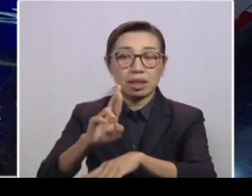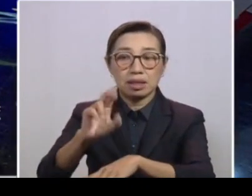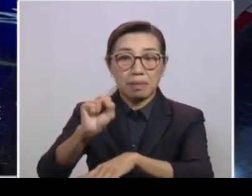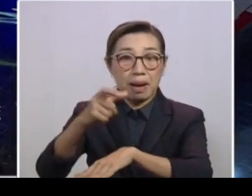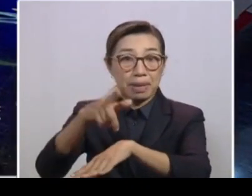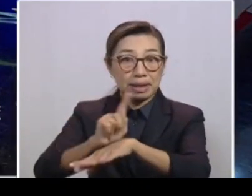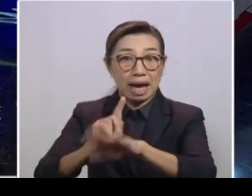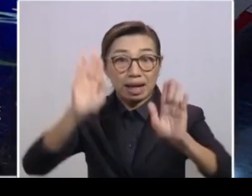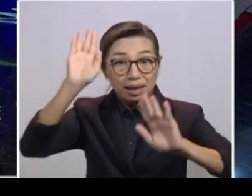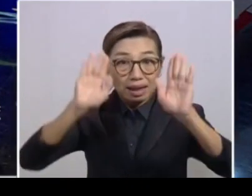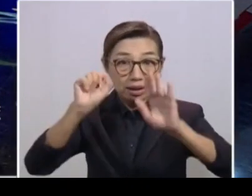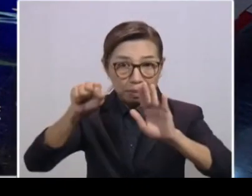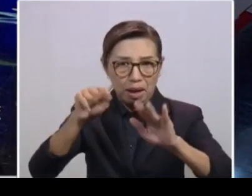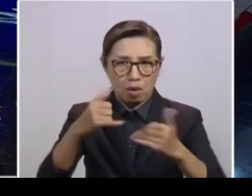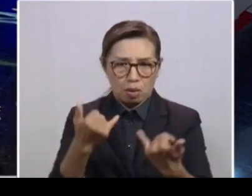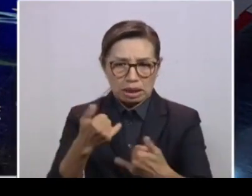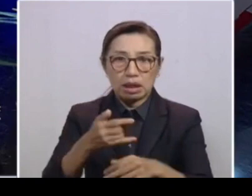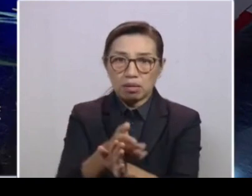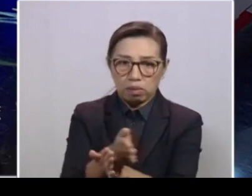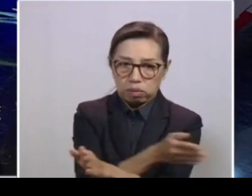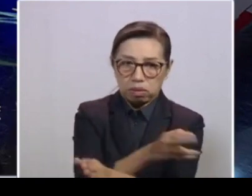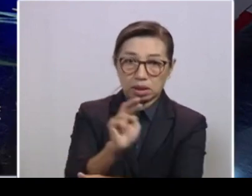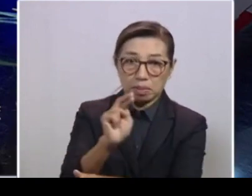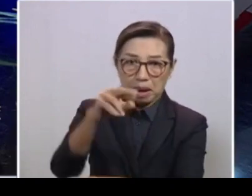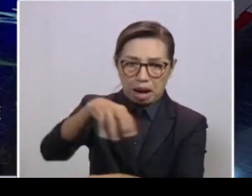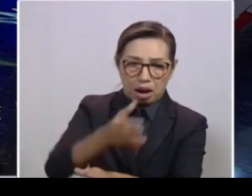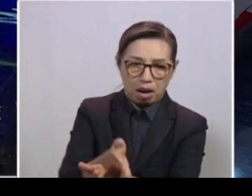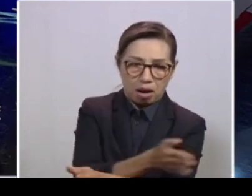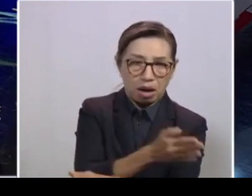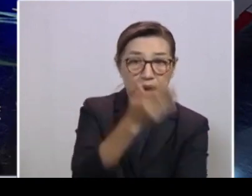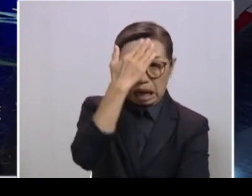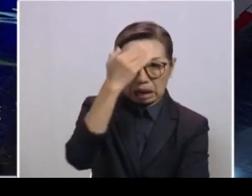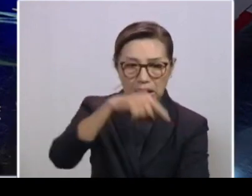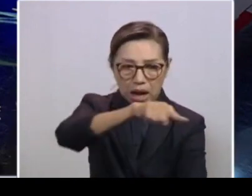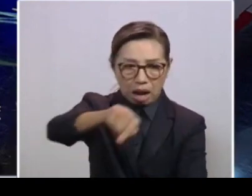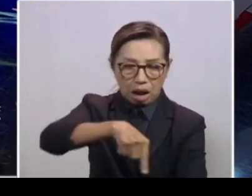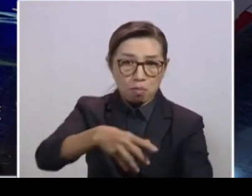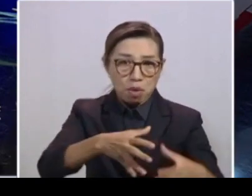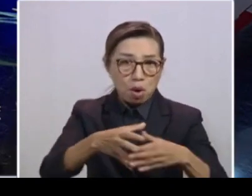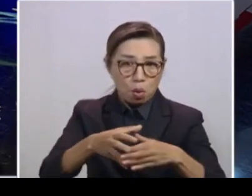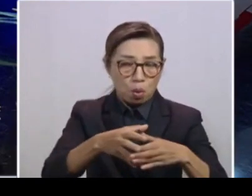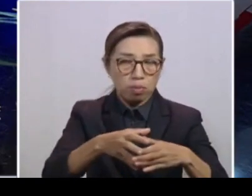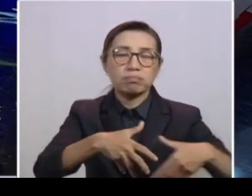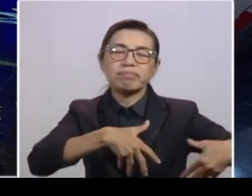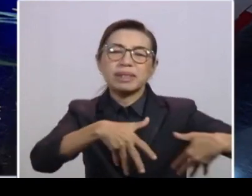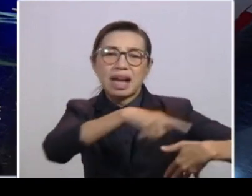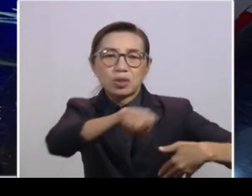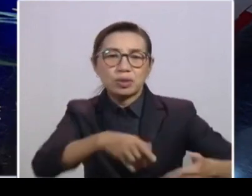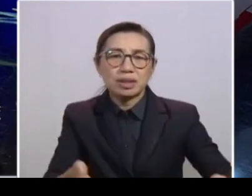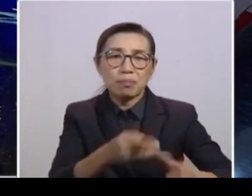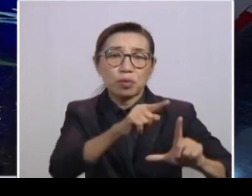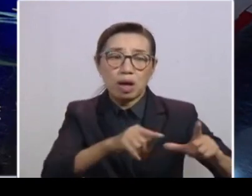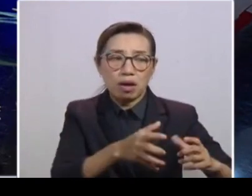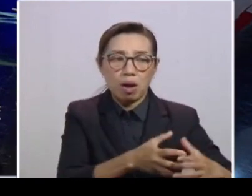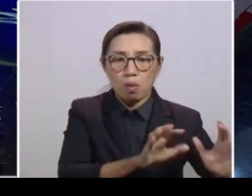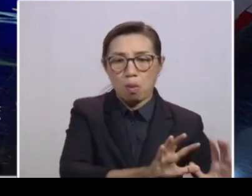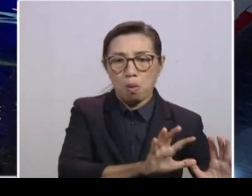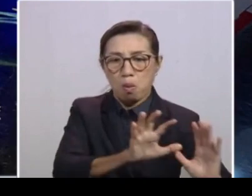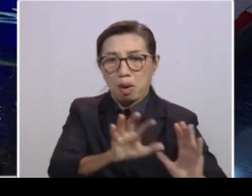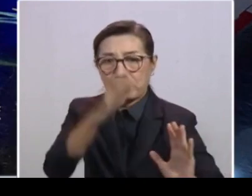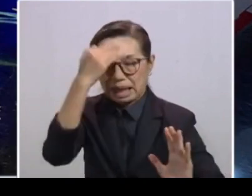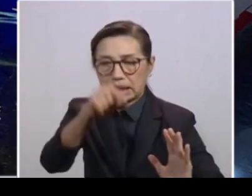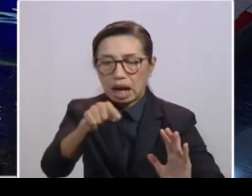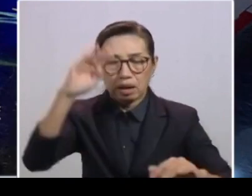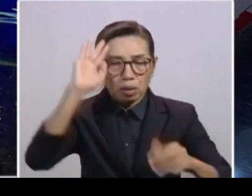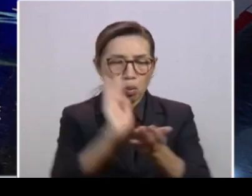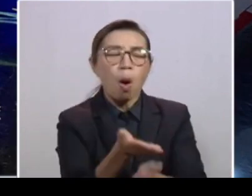ที่มีกลุ่มมวลชนที่มารองให้กำลังใจของฝั่งพรรคก้าวไกลอยู่ทางด้านหน้าตำรวจเนี่ยก็ขอให้ย้ายผู้